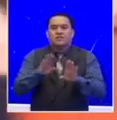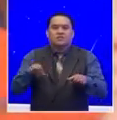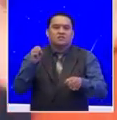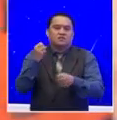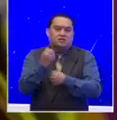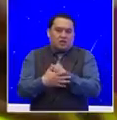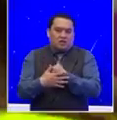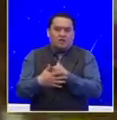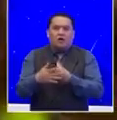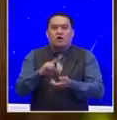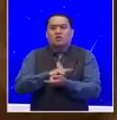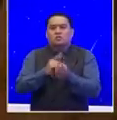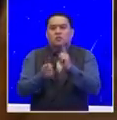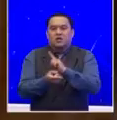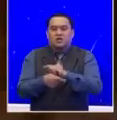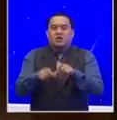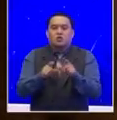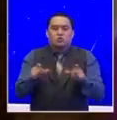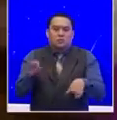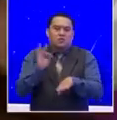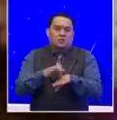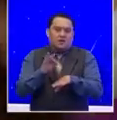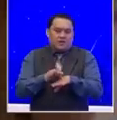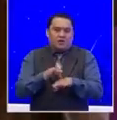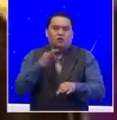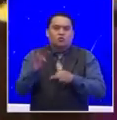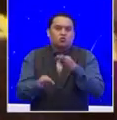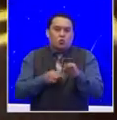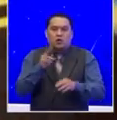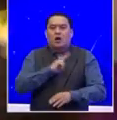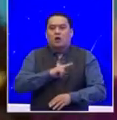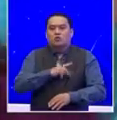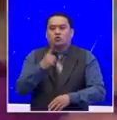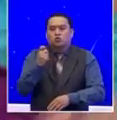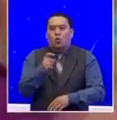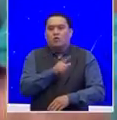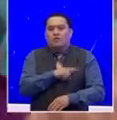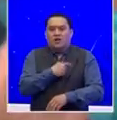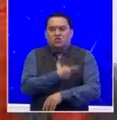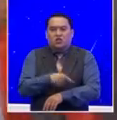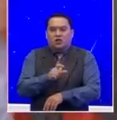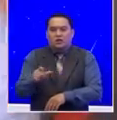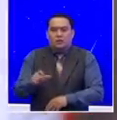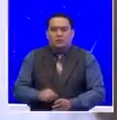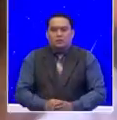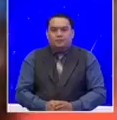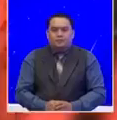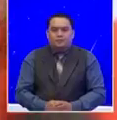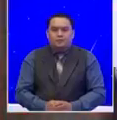центр в госпиталь специально для пациентов с коронавирусом. Сутками здесь работает сотни врачей.